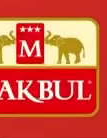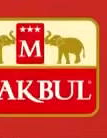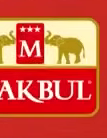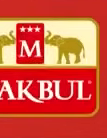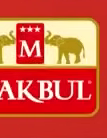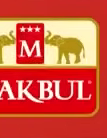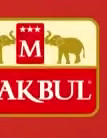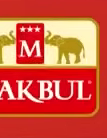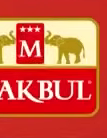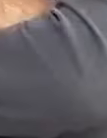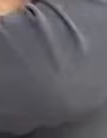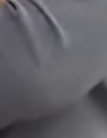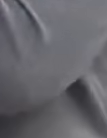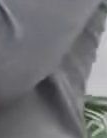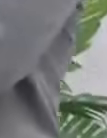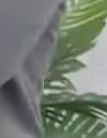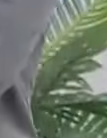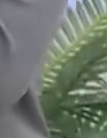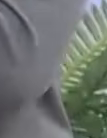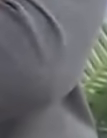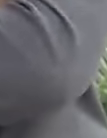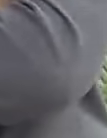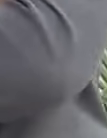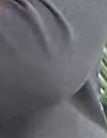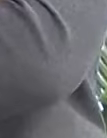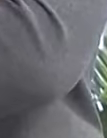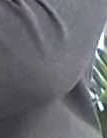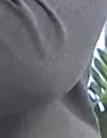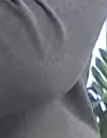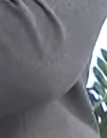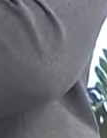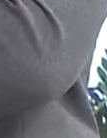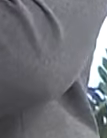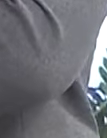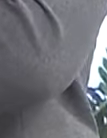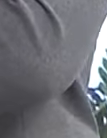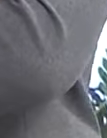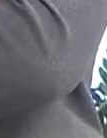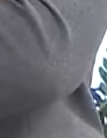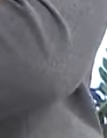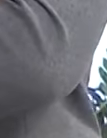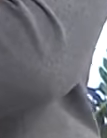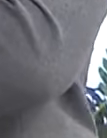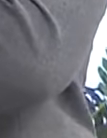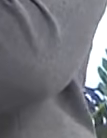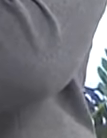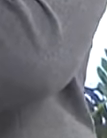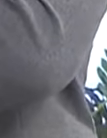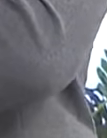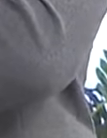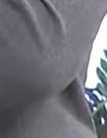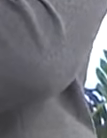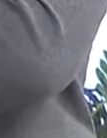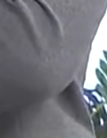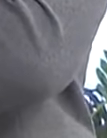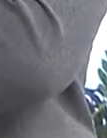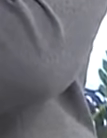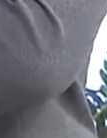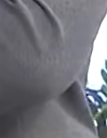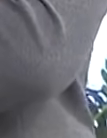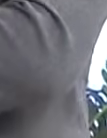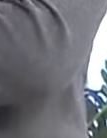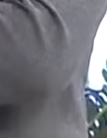geldiğimde işte Türklerin bizi Arap sanması, sürekli bizi Arap bize Arap demeleri, biz de onları Arap sanmaları